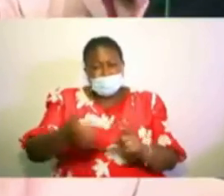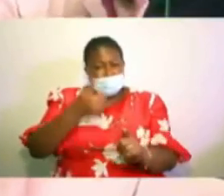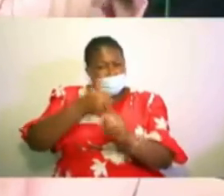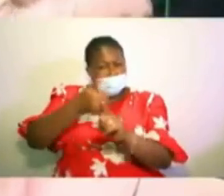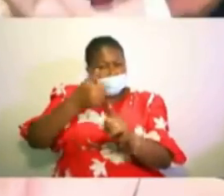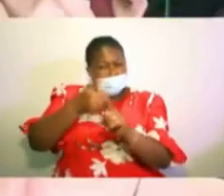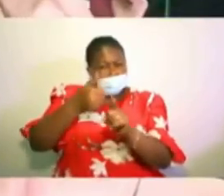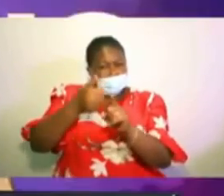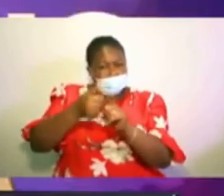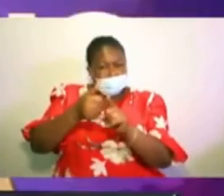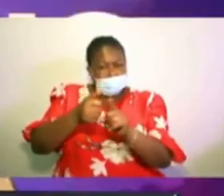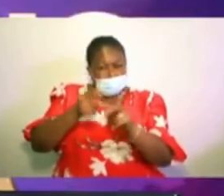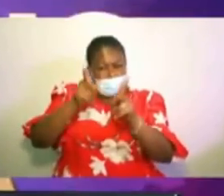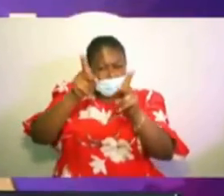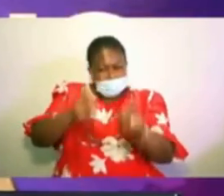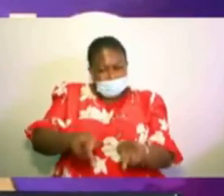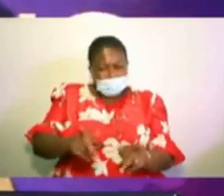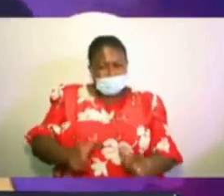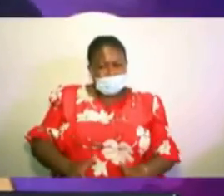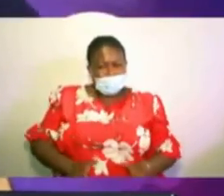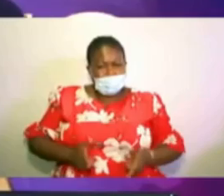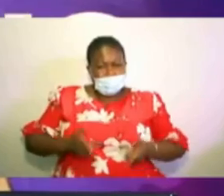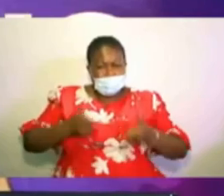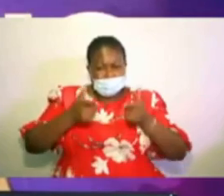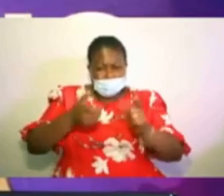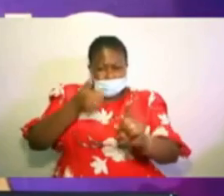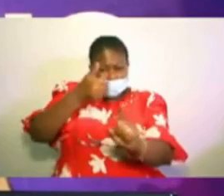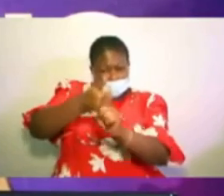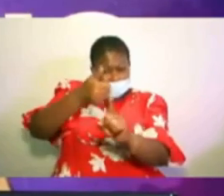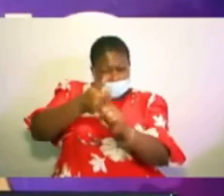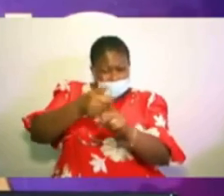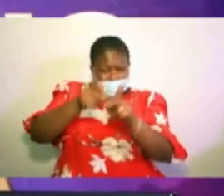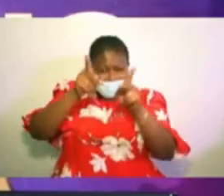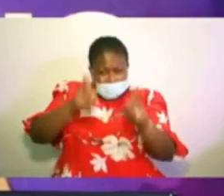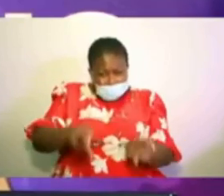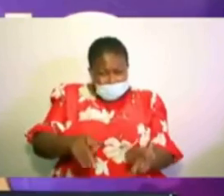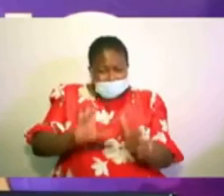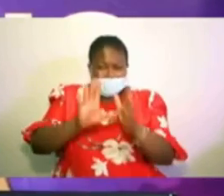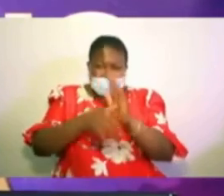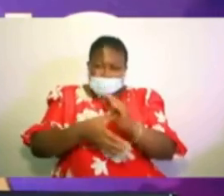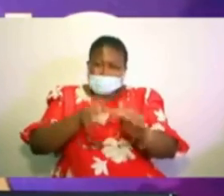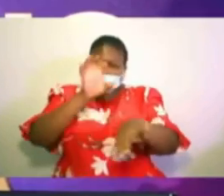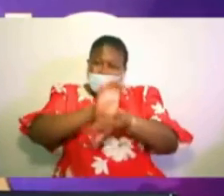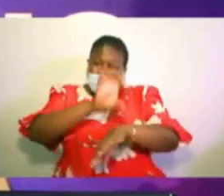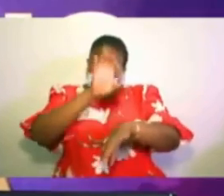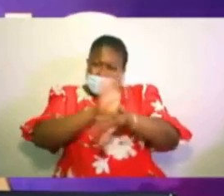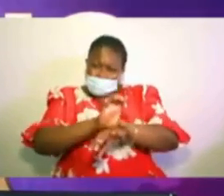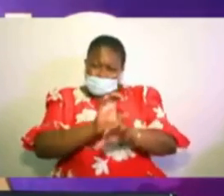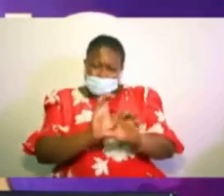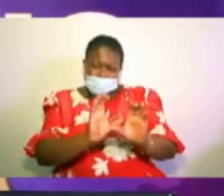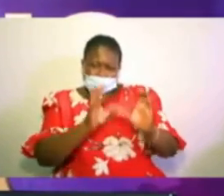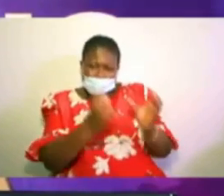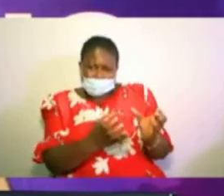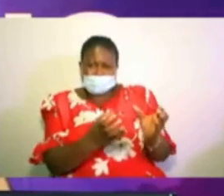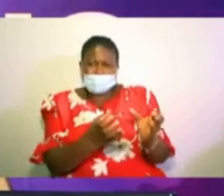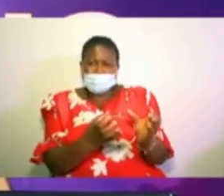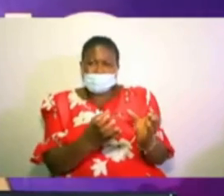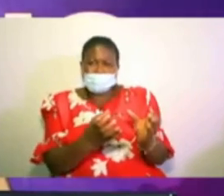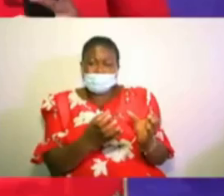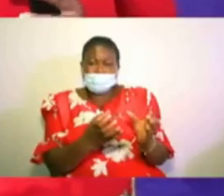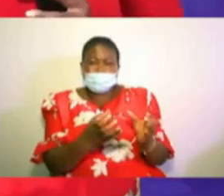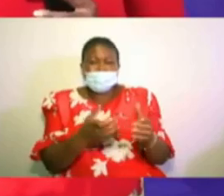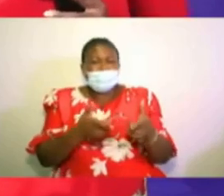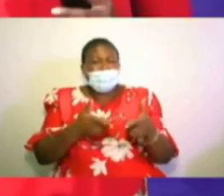Dans votre vie personnelle. In my personal life. Dans ma vie personnelle. In our corporate life as dans a church. Notre vie corporelle en tant qu'église. Let